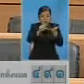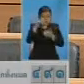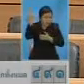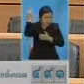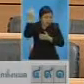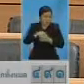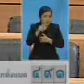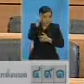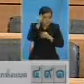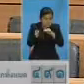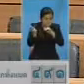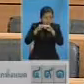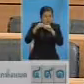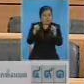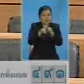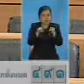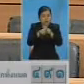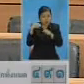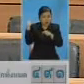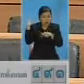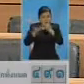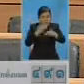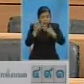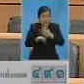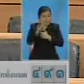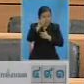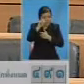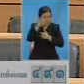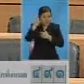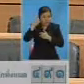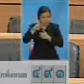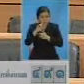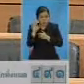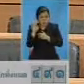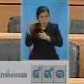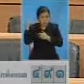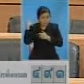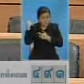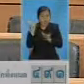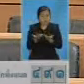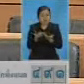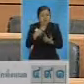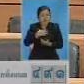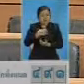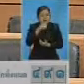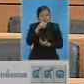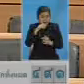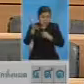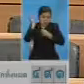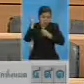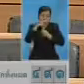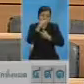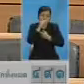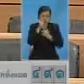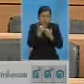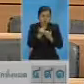กทักษิณขึ้นมาก็ราคายางไป80 90ถึง100นะครับเพราะฉะนั้นผมอยากให้ผู้อภิปรายเนี่ย